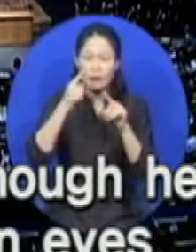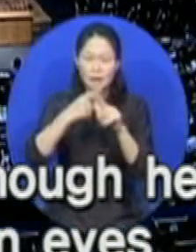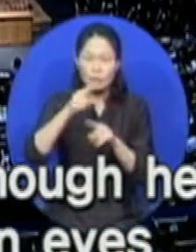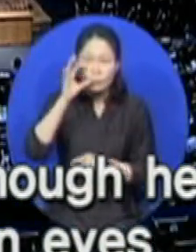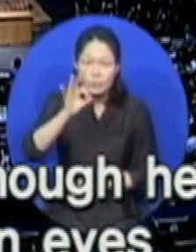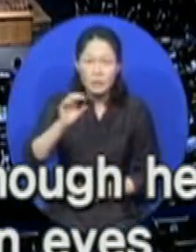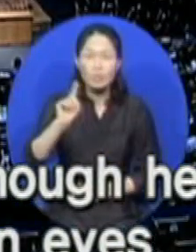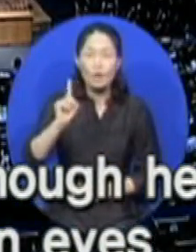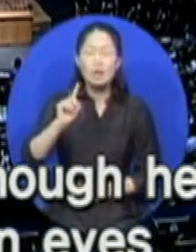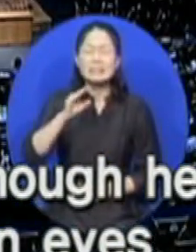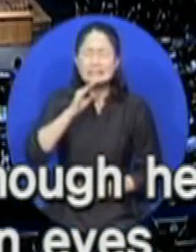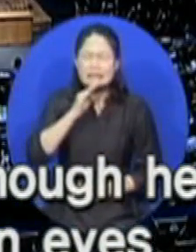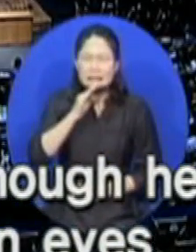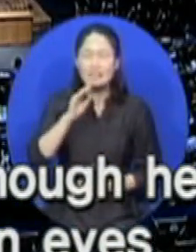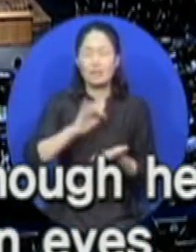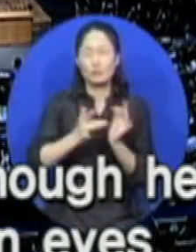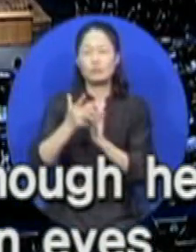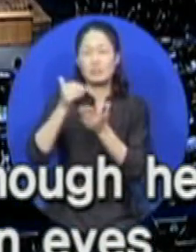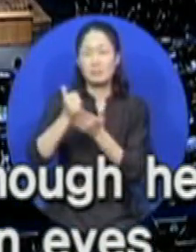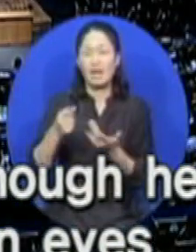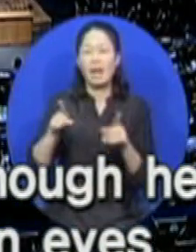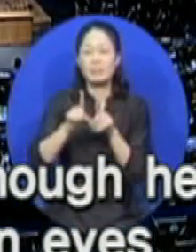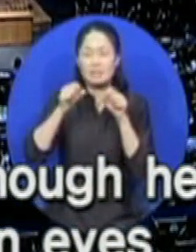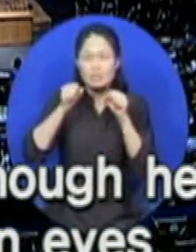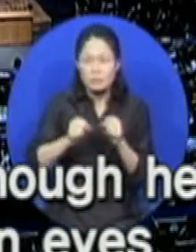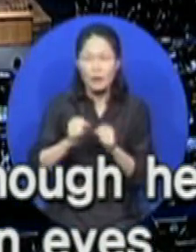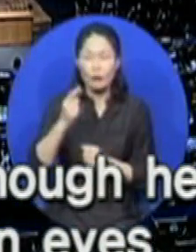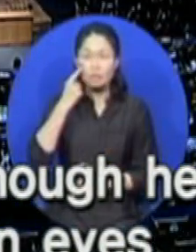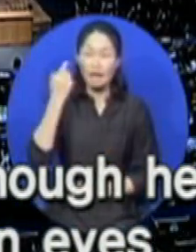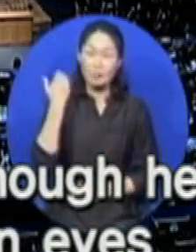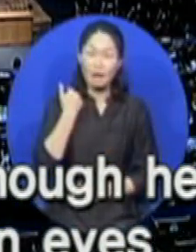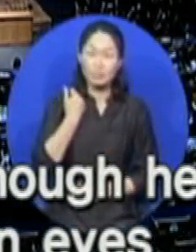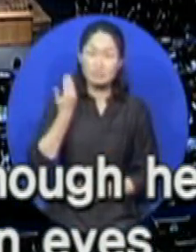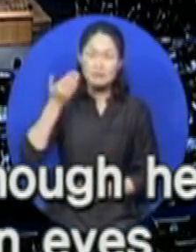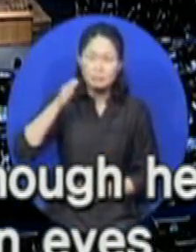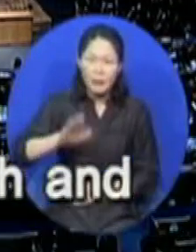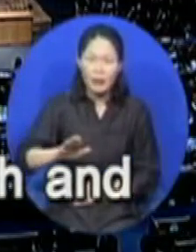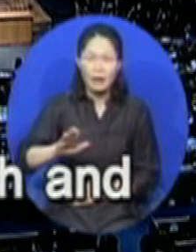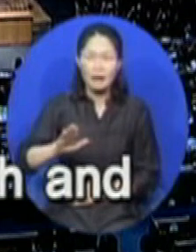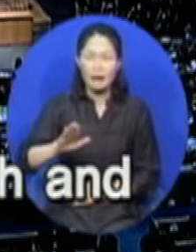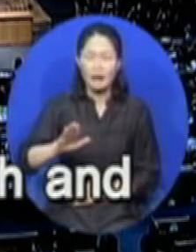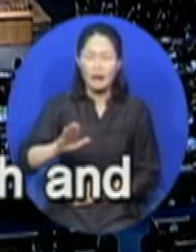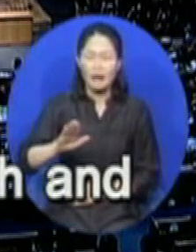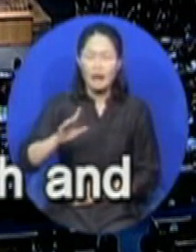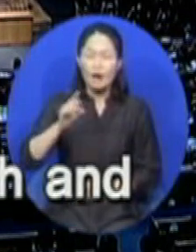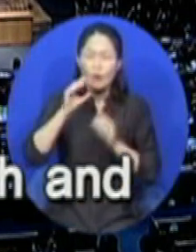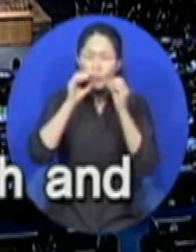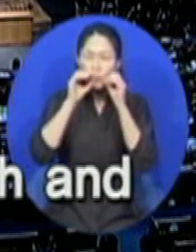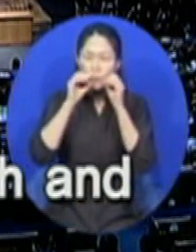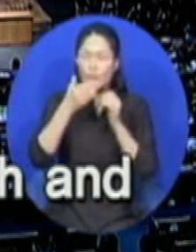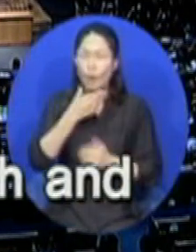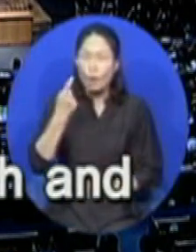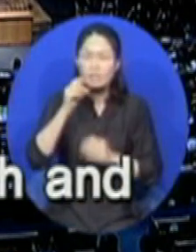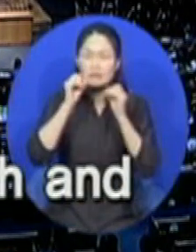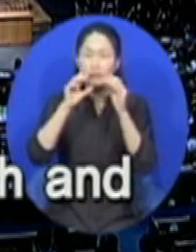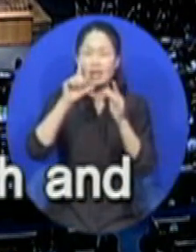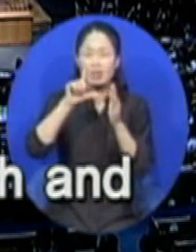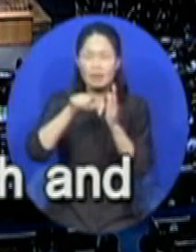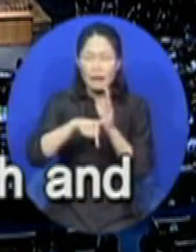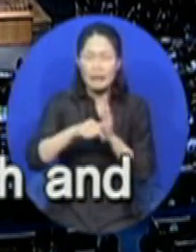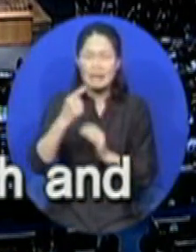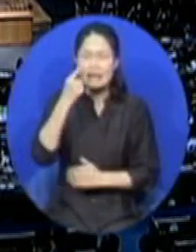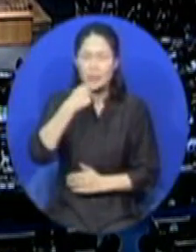함께 하시네 눈에 보이지는 않으시는데 복음을 전해야 될 때 입을 열어 전하면